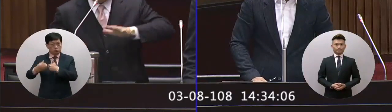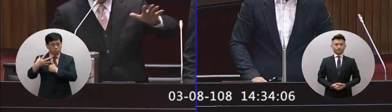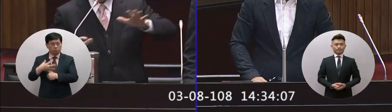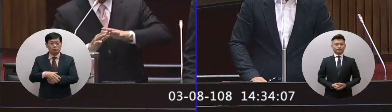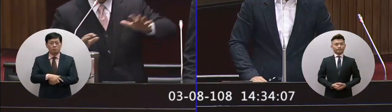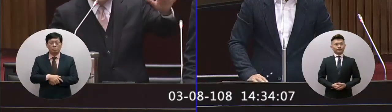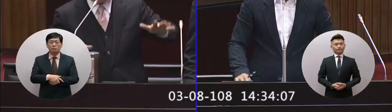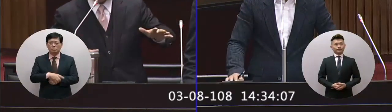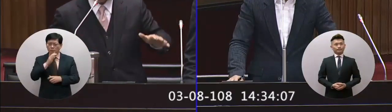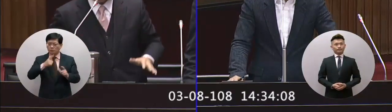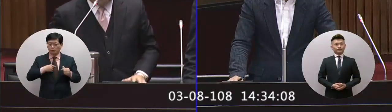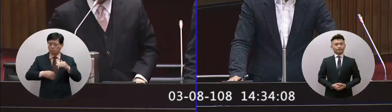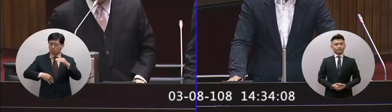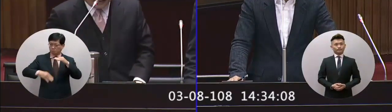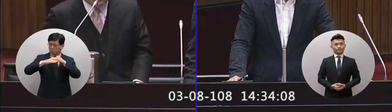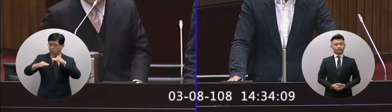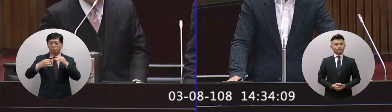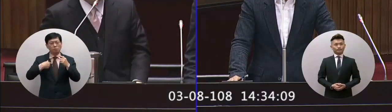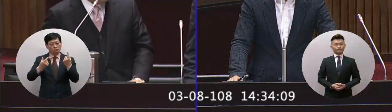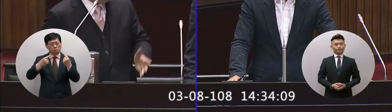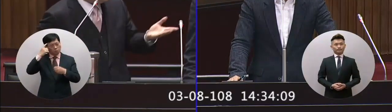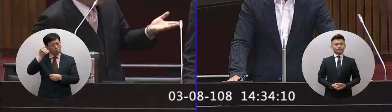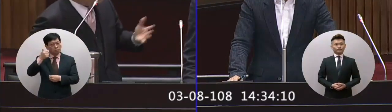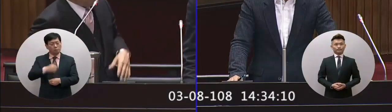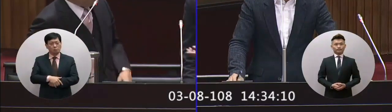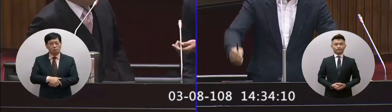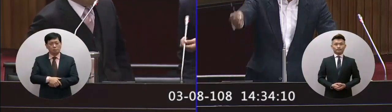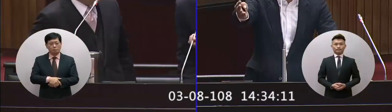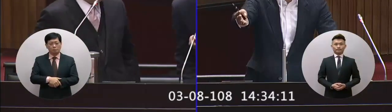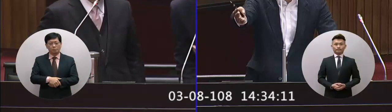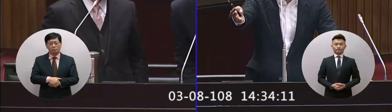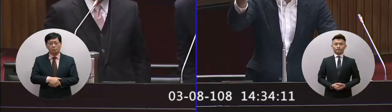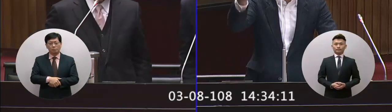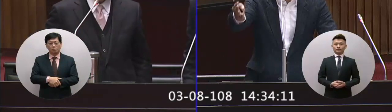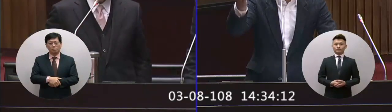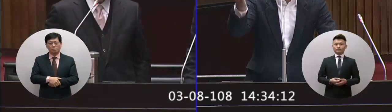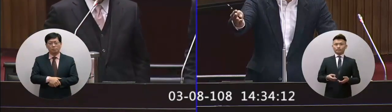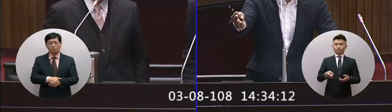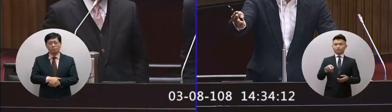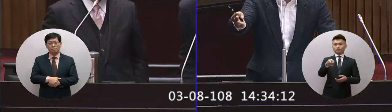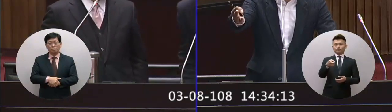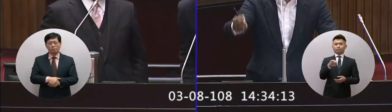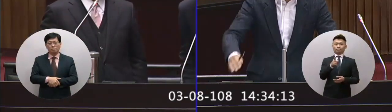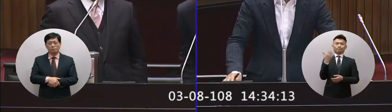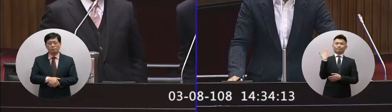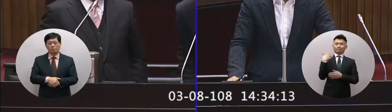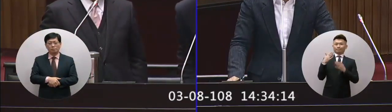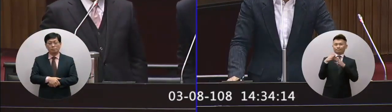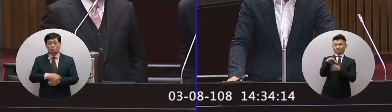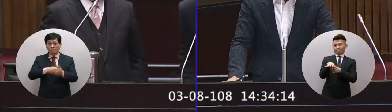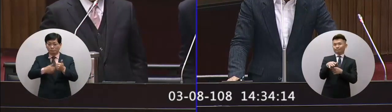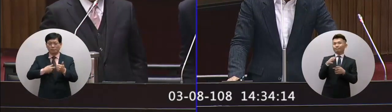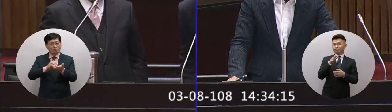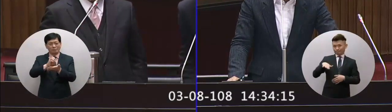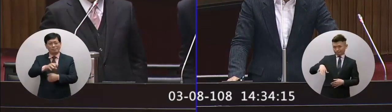說應該讓他們差不多一筆這我是贊成的查齊隊我們黨主題本身就是農家的主題委